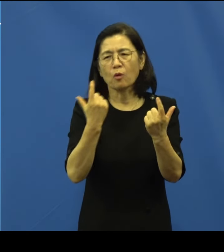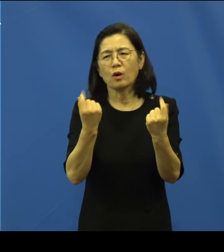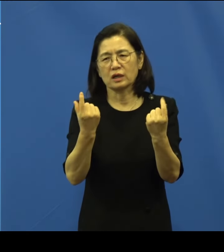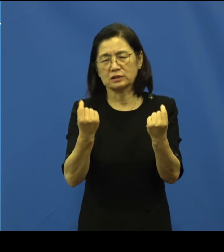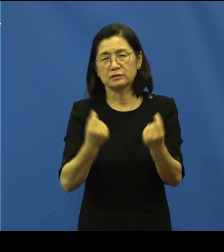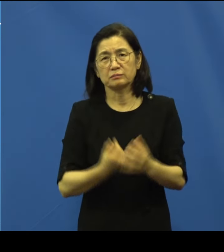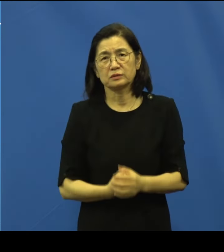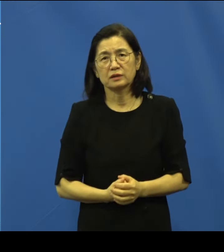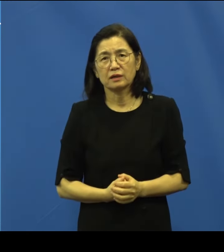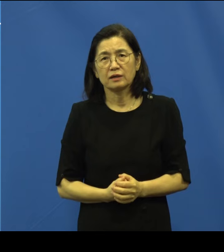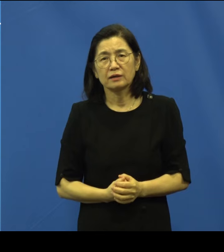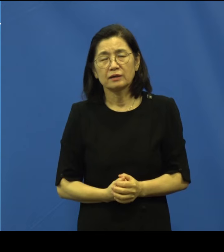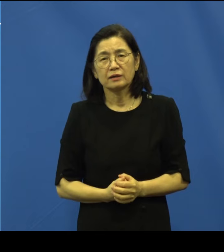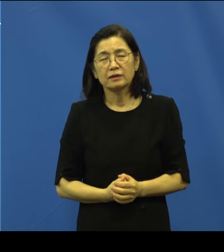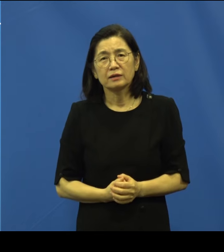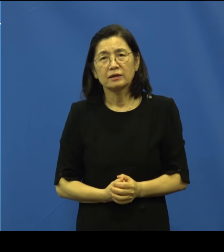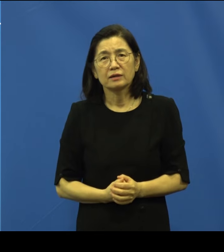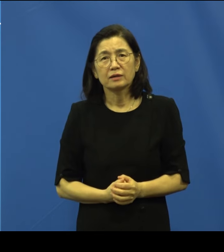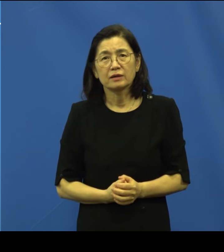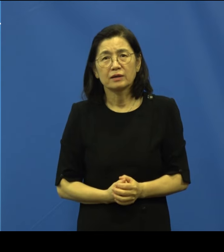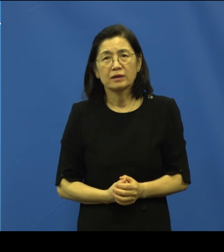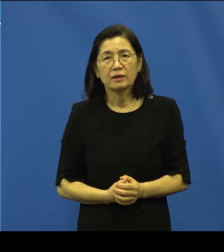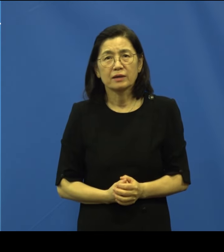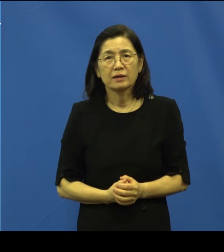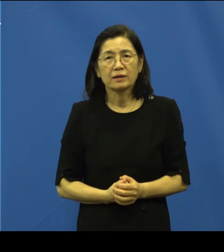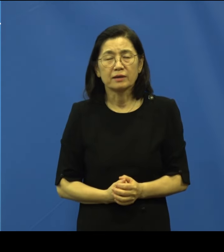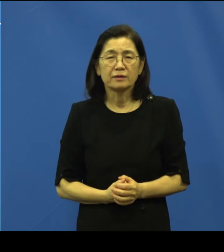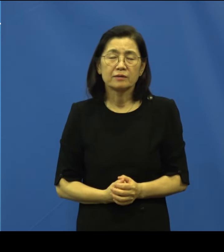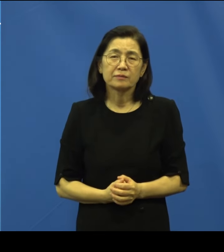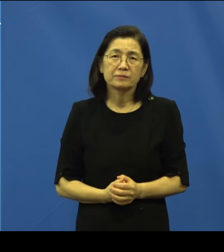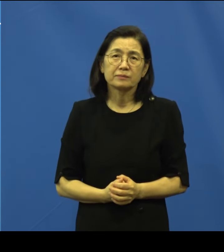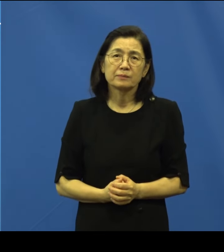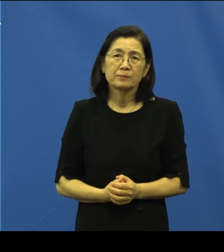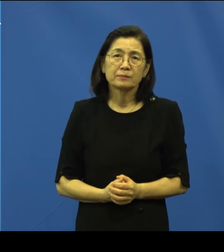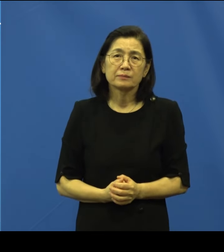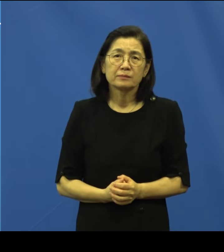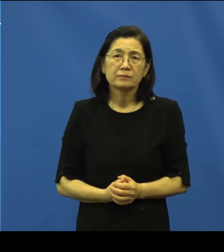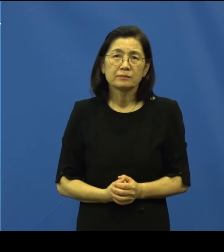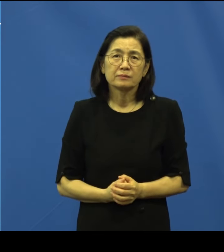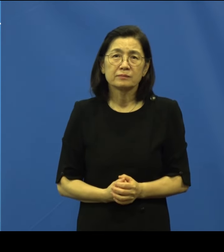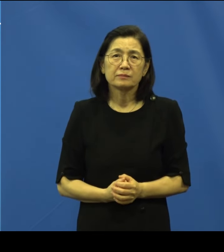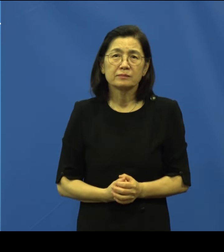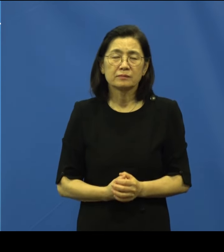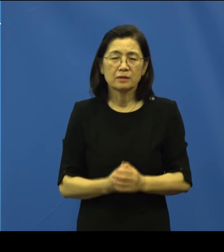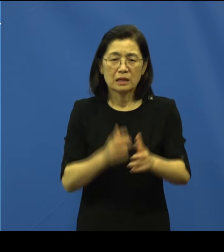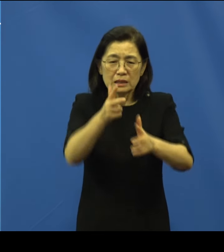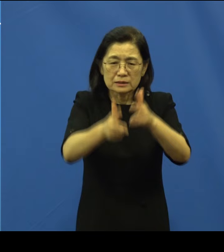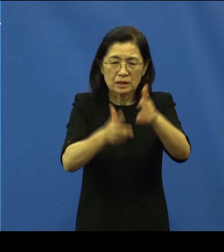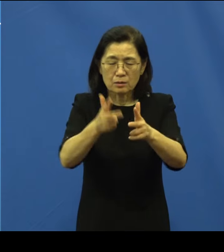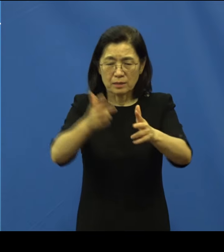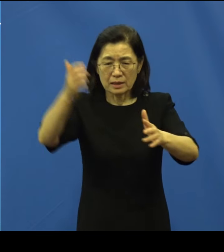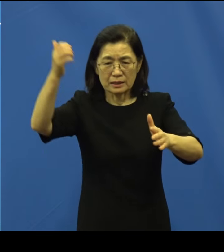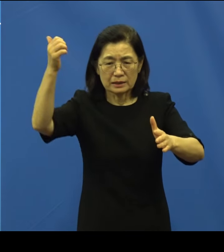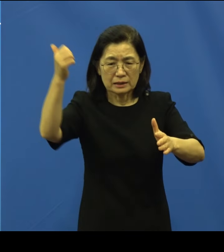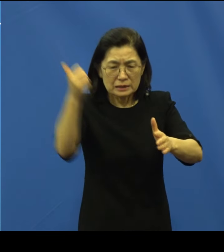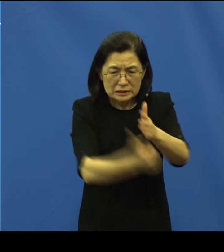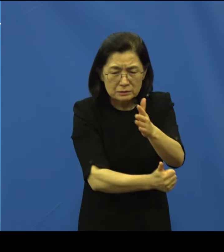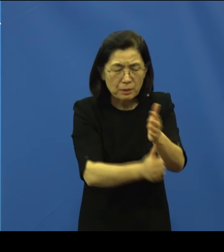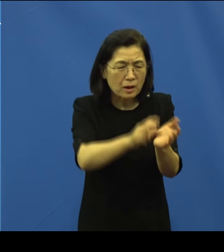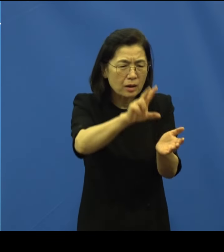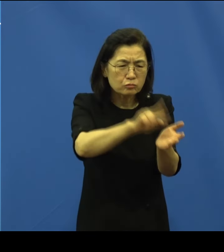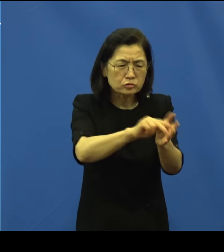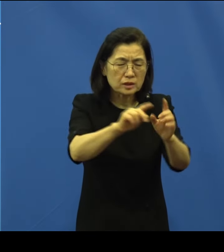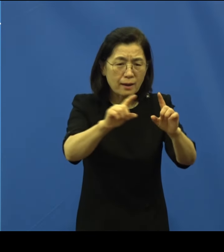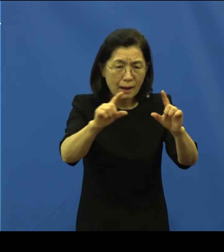사고 자체가 아니에요. 그 일로 인한 두려움이 피를 말려고 그래요. 사업 실패가 문제가 아니에요. 그로 인한 두려움이